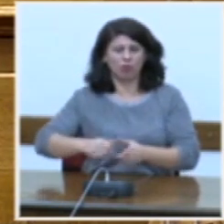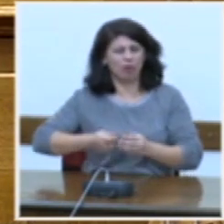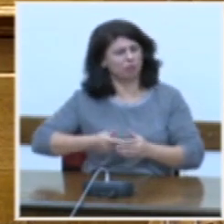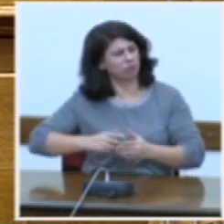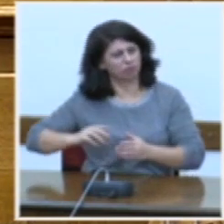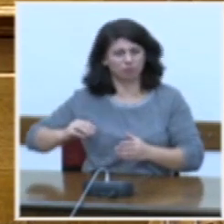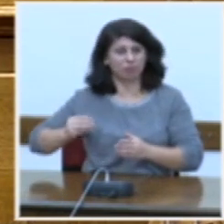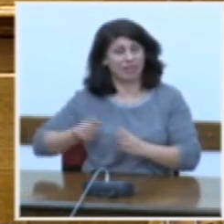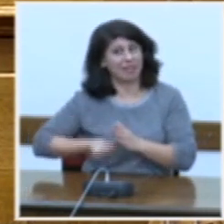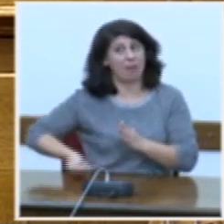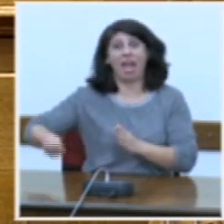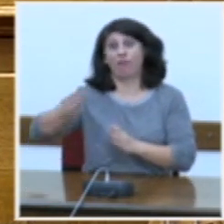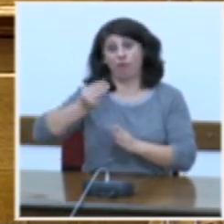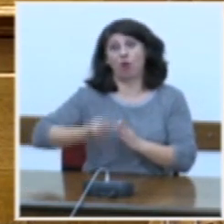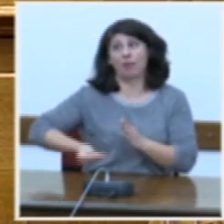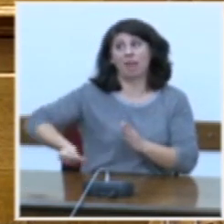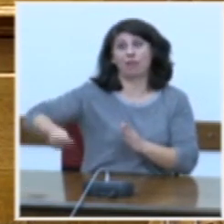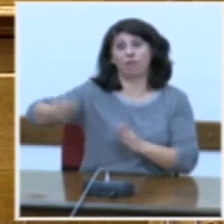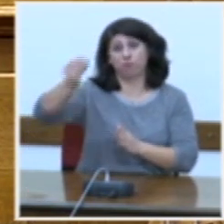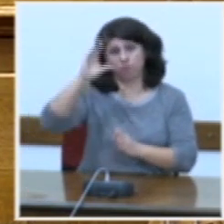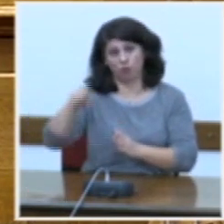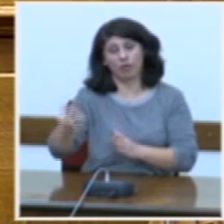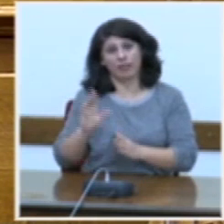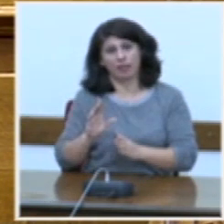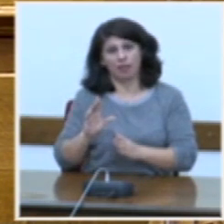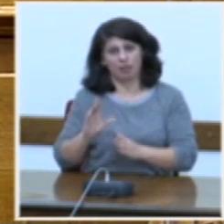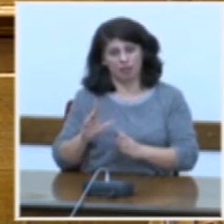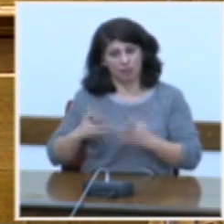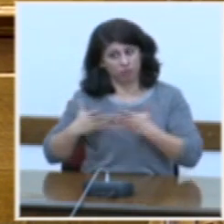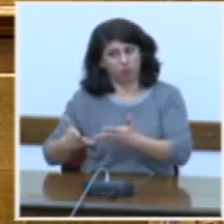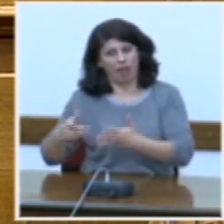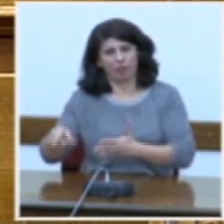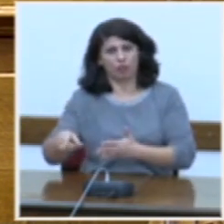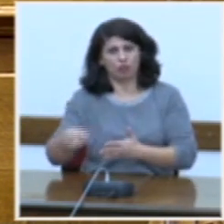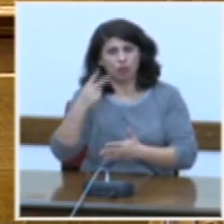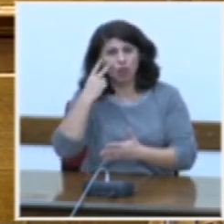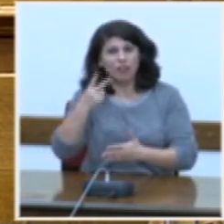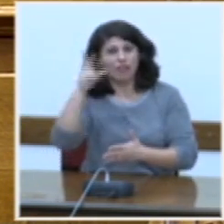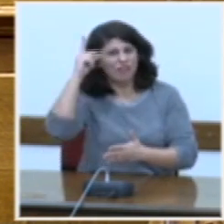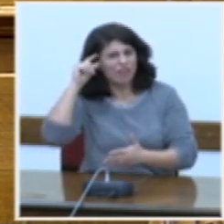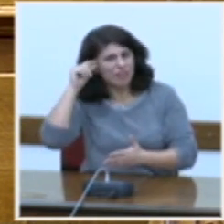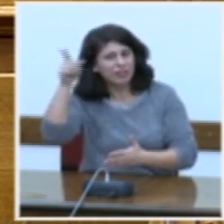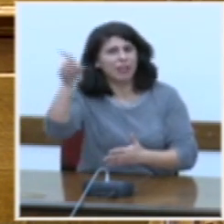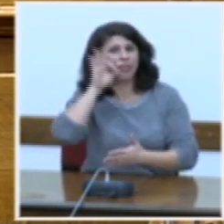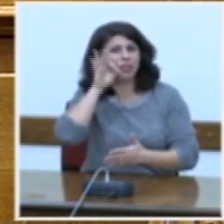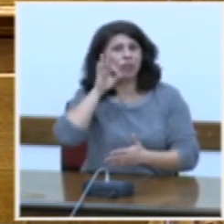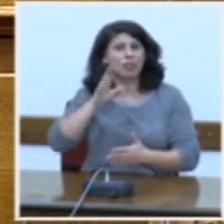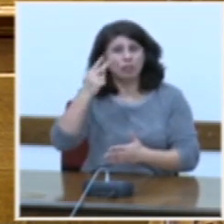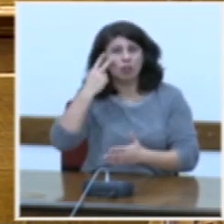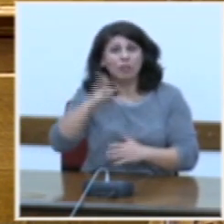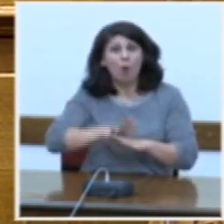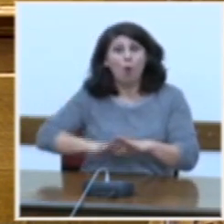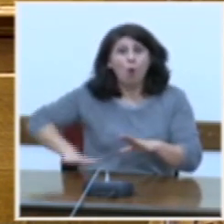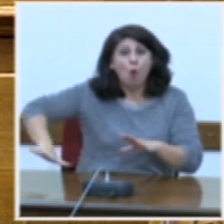Το είδαν οι φοιτητές του Αριστοτέλειου Πανεπιστήμιο Θεσσαλονίκης, το είδαμε και εμείς και όλη η Ελλάδα. Αυτό εννοούσατε όταν εδώ στη